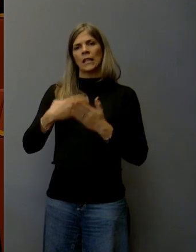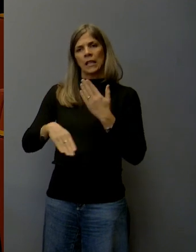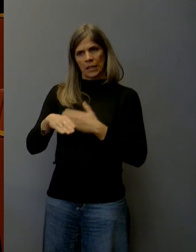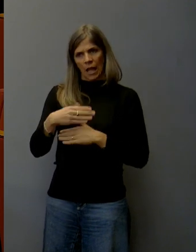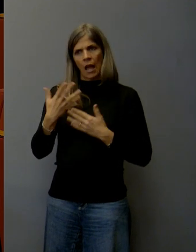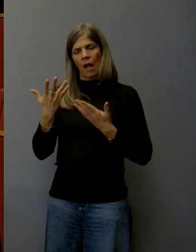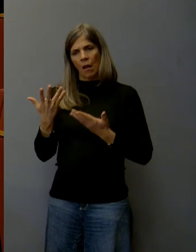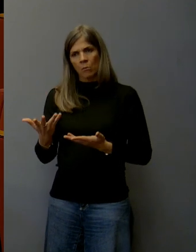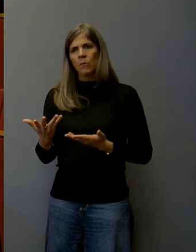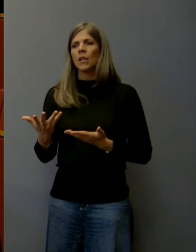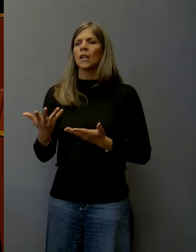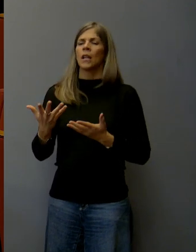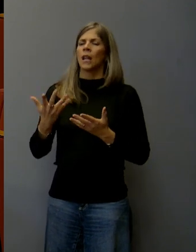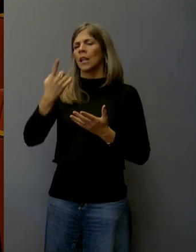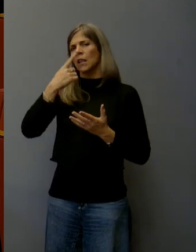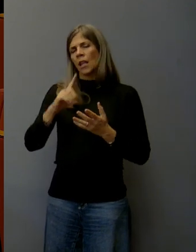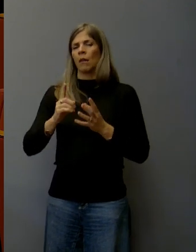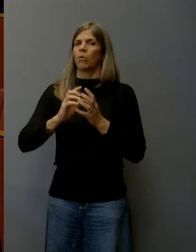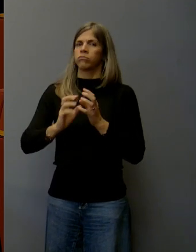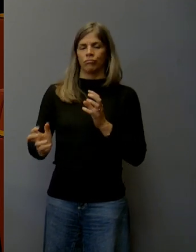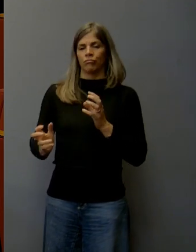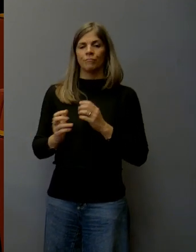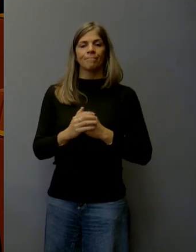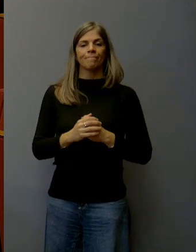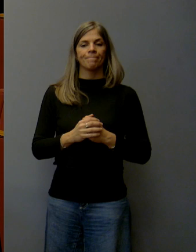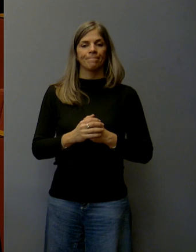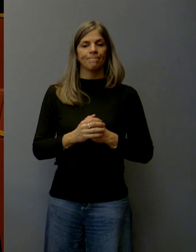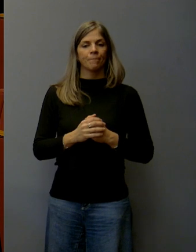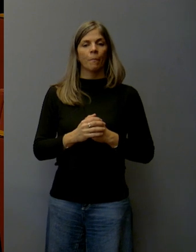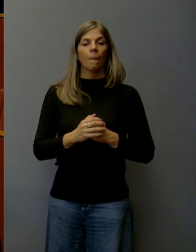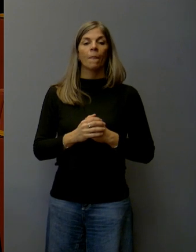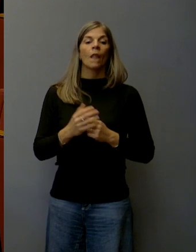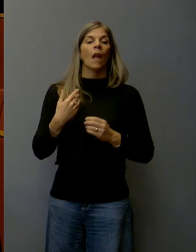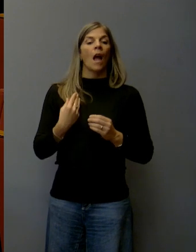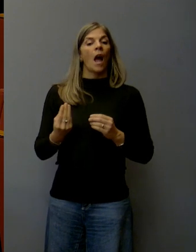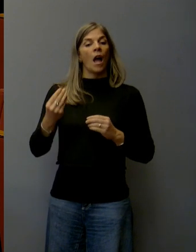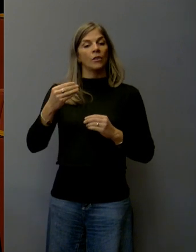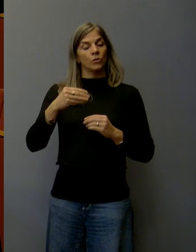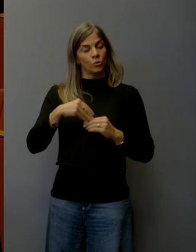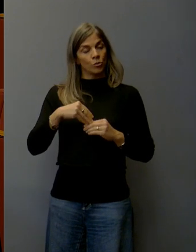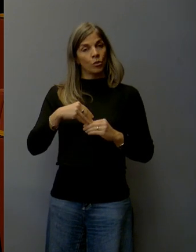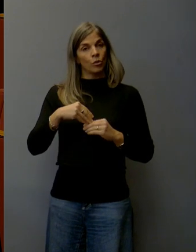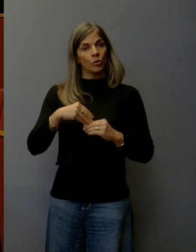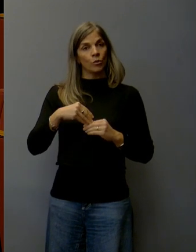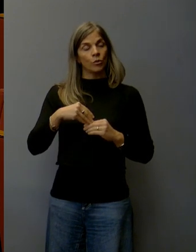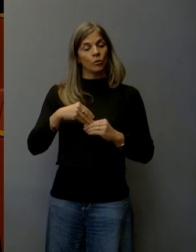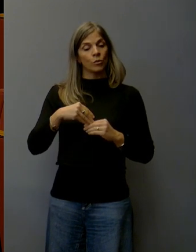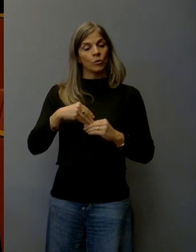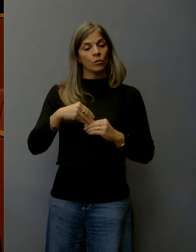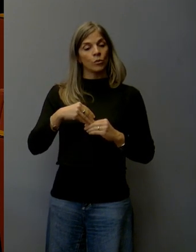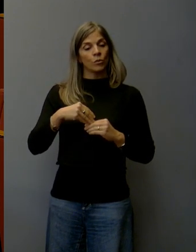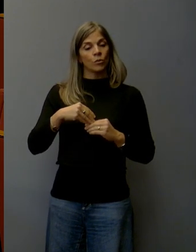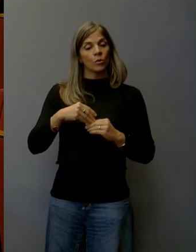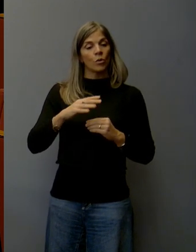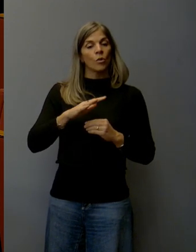di di vario genere aggiungo un'altra risposta diciamo alla